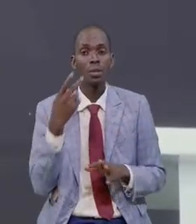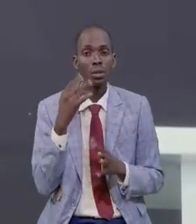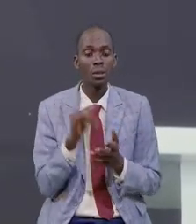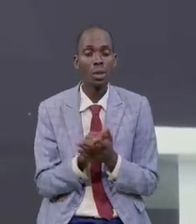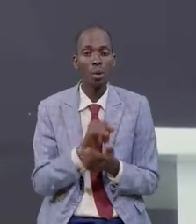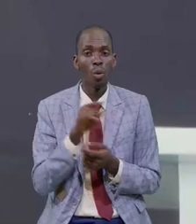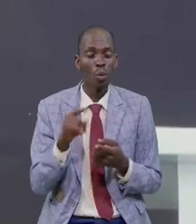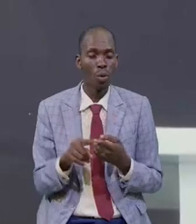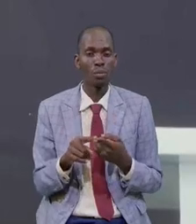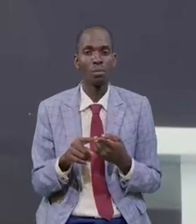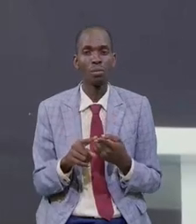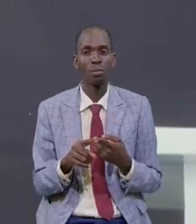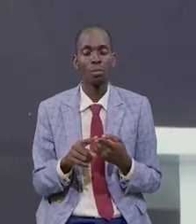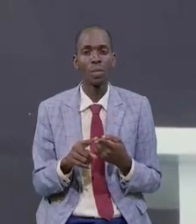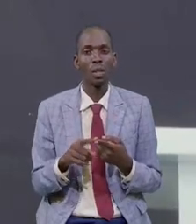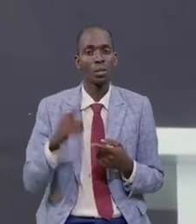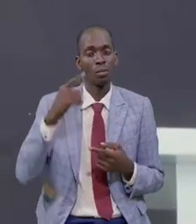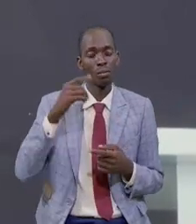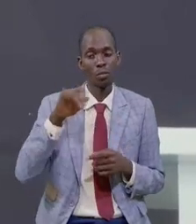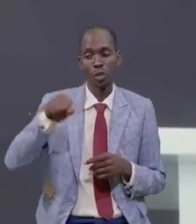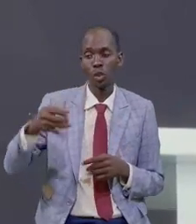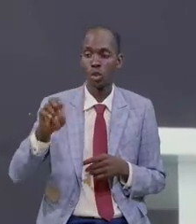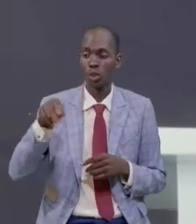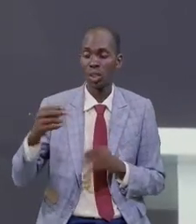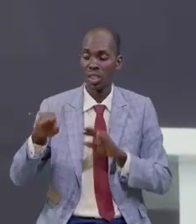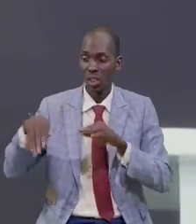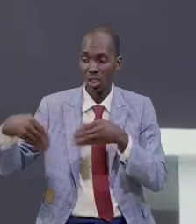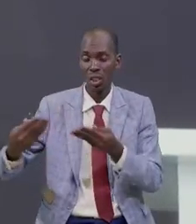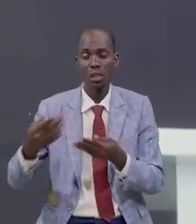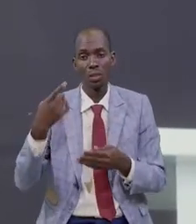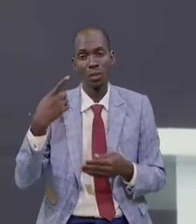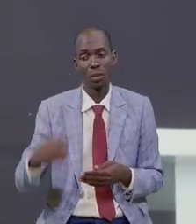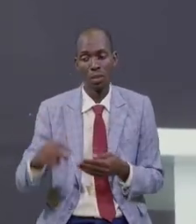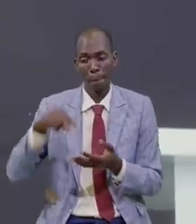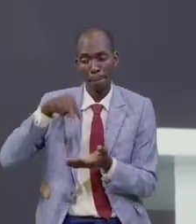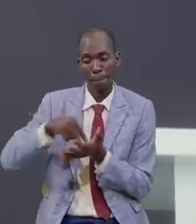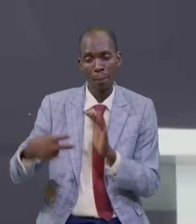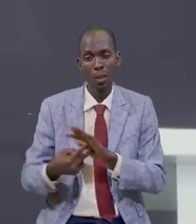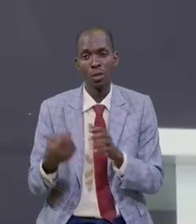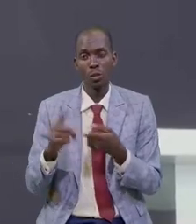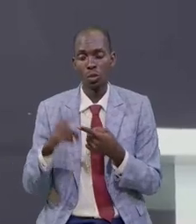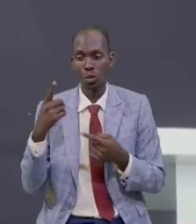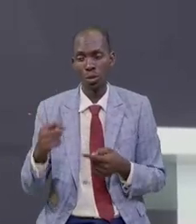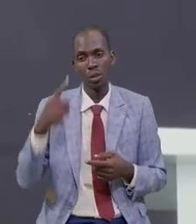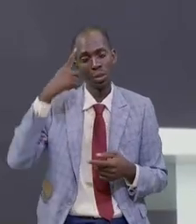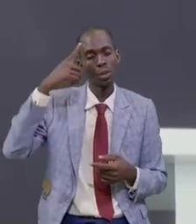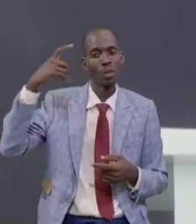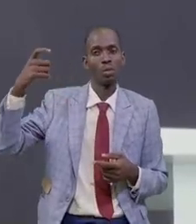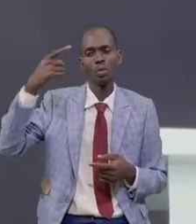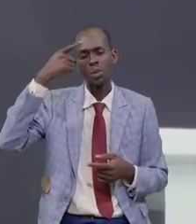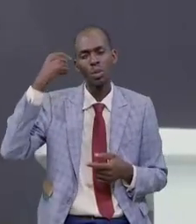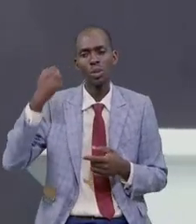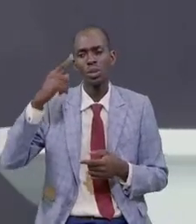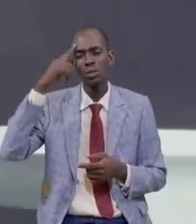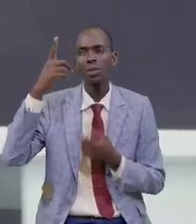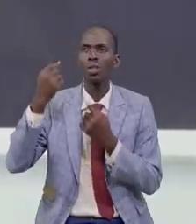son interprétation parce que son interprétation est venue du de la révélation et de l'inspiration dans ta